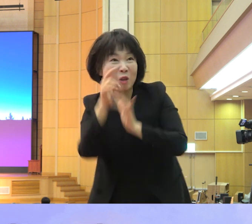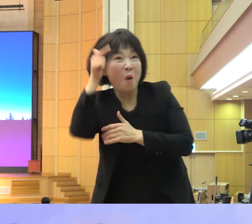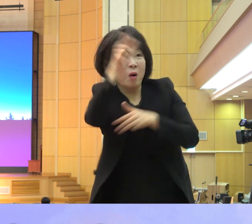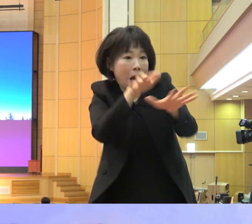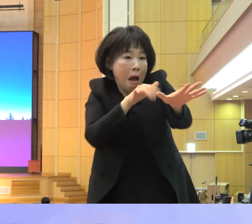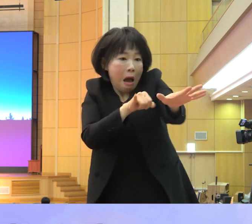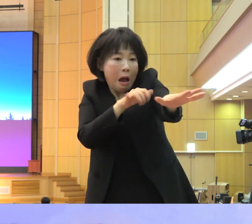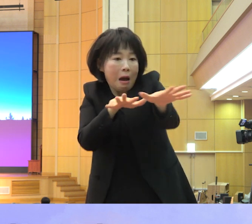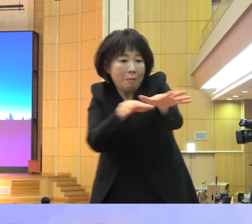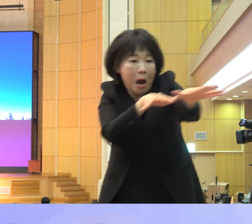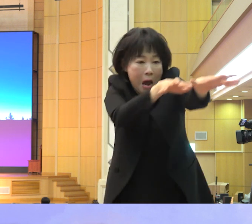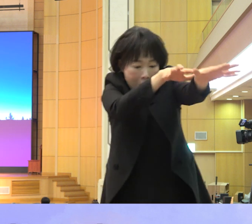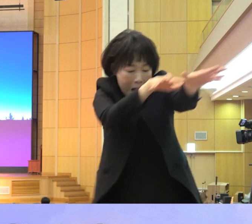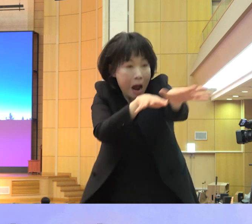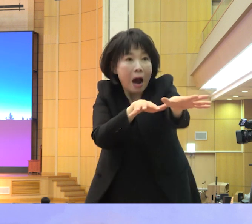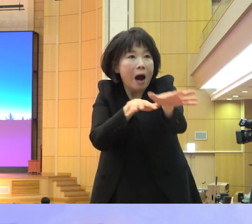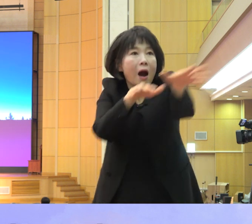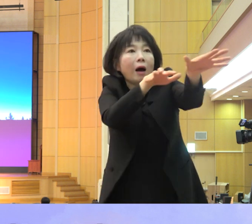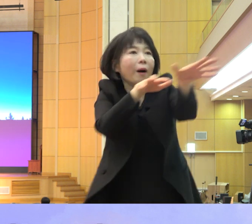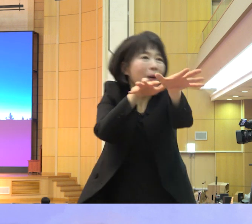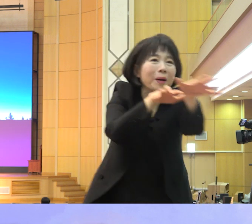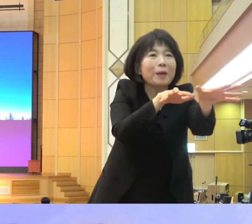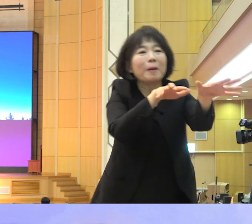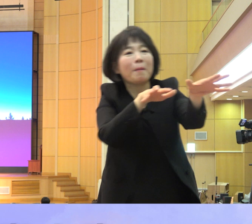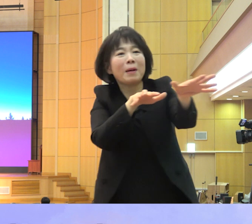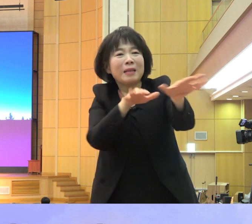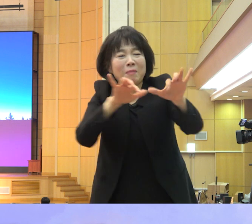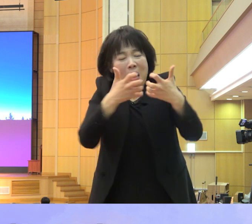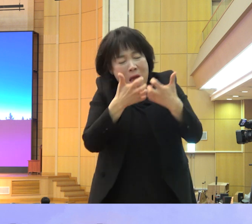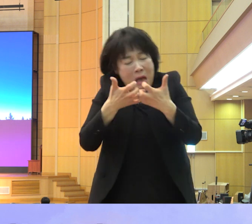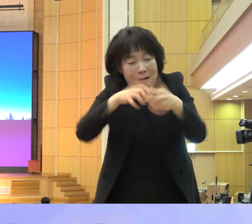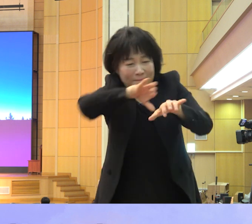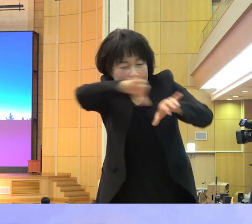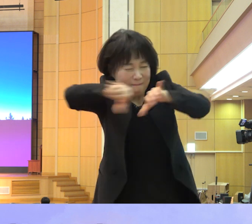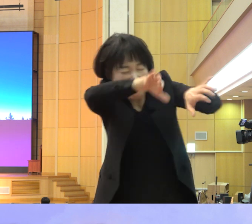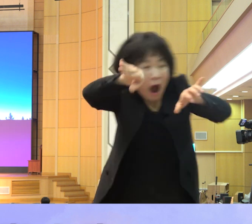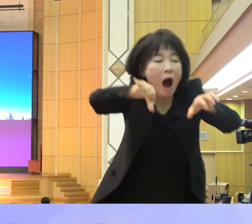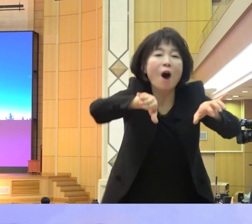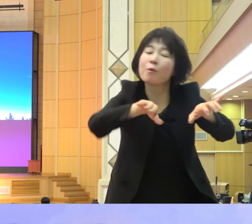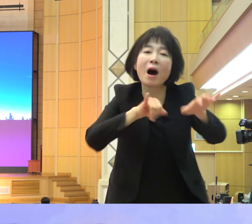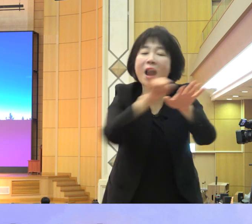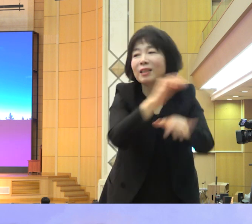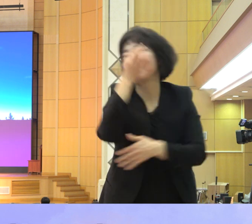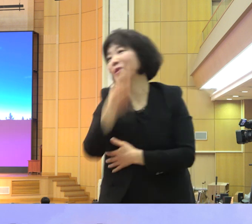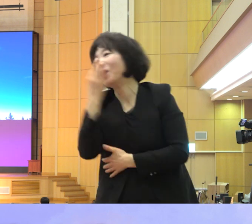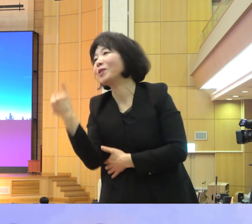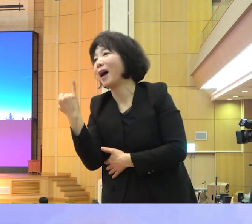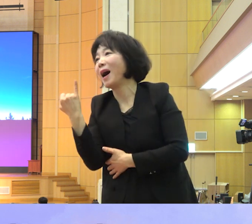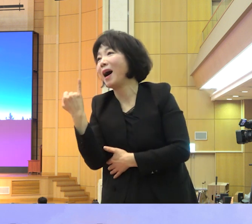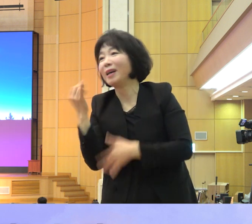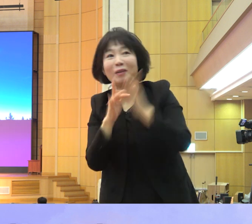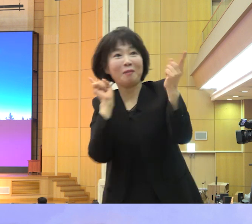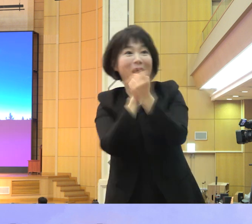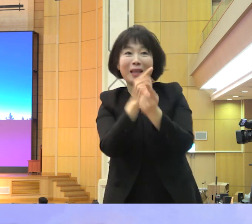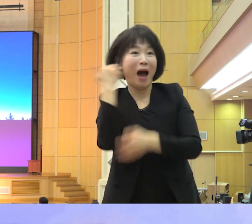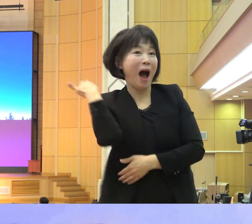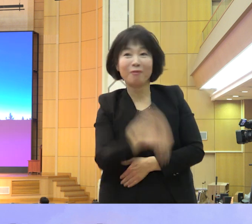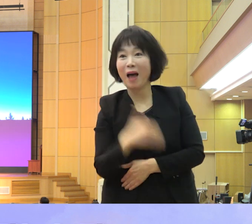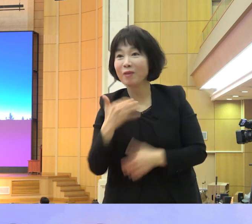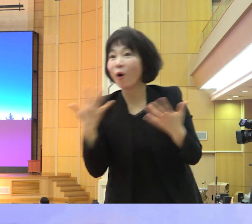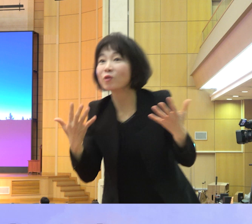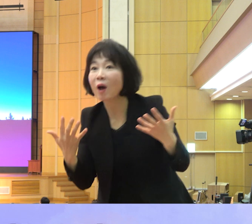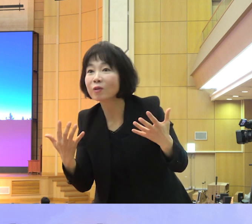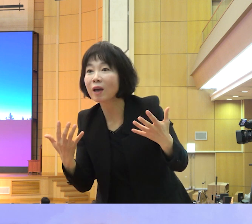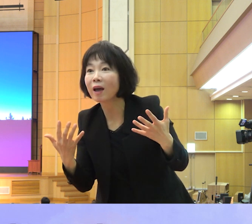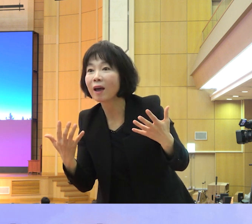되잖아요. 그래도 예수님을 막 옆에 누구보다도 예수님 가까이 이제나 저제나 언제나